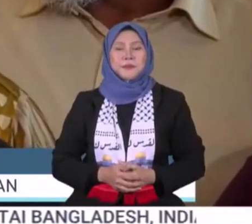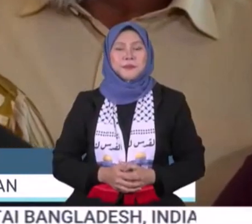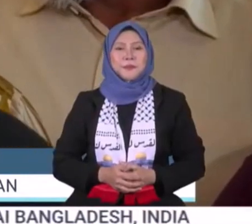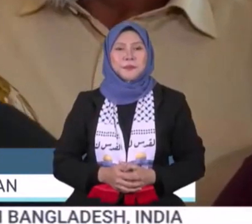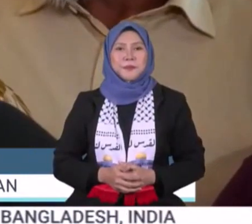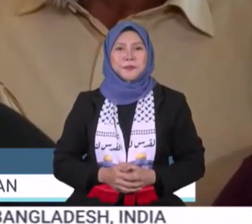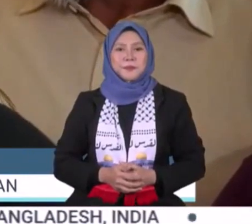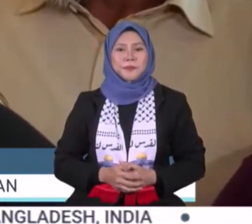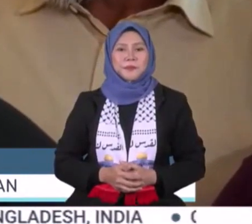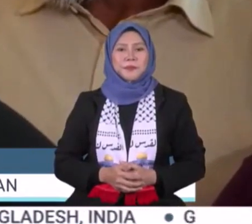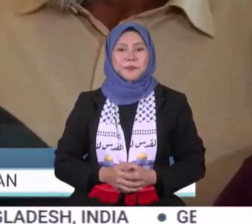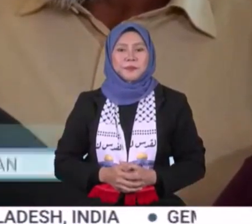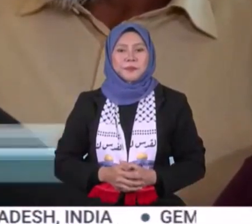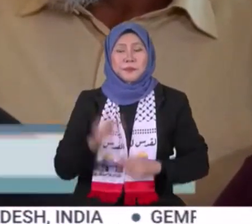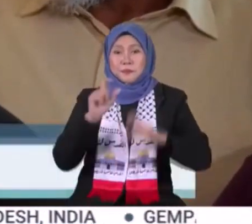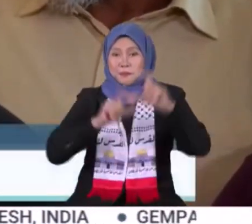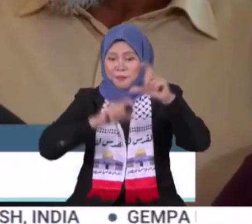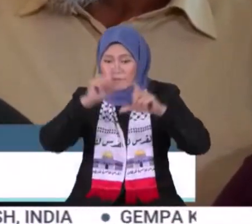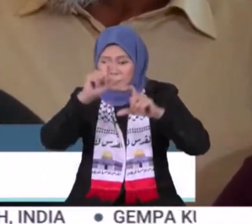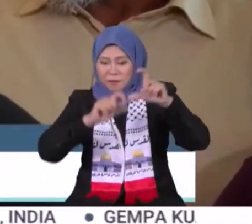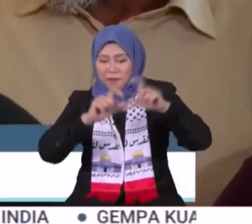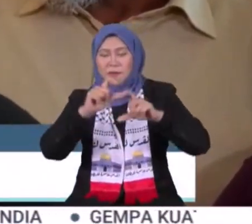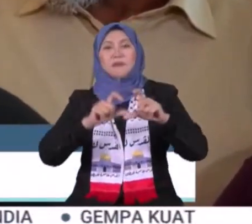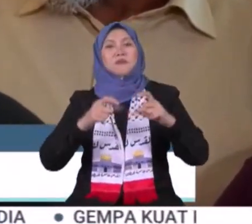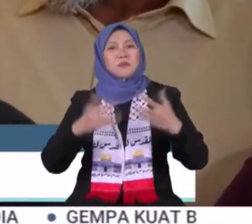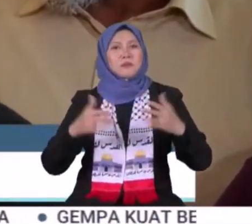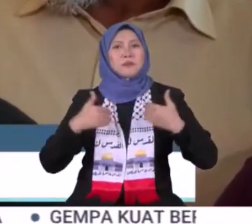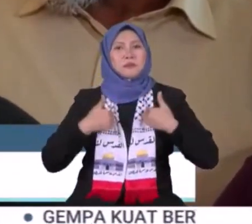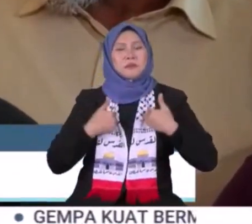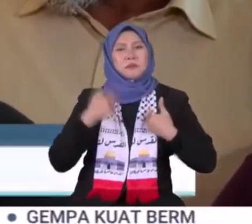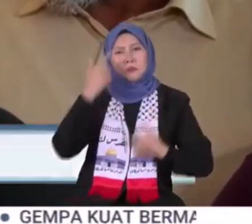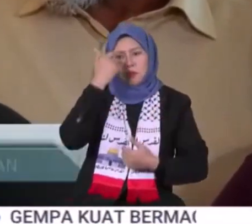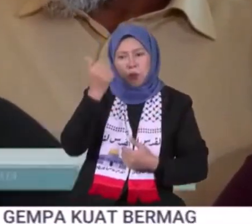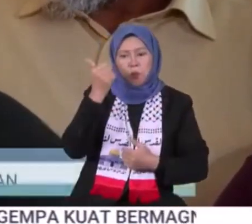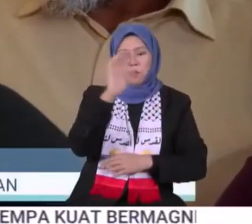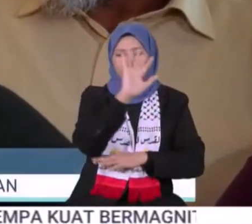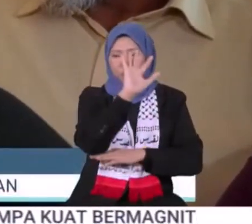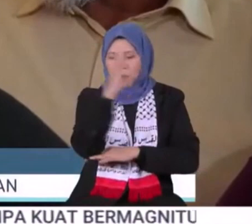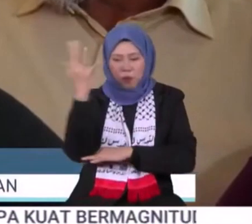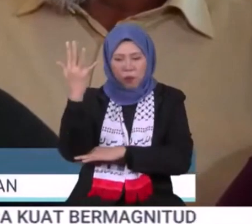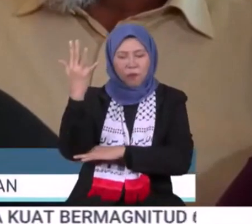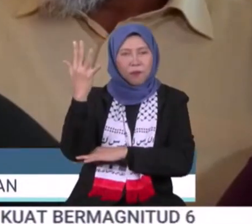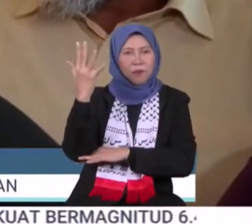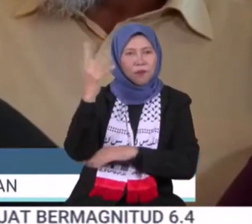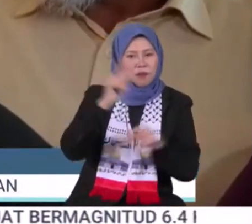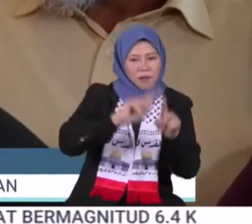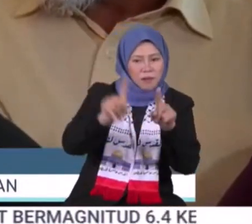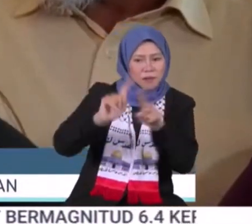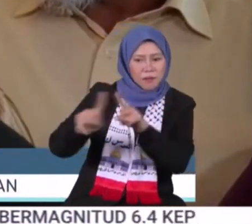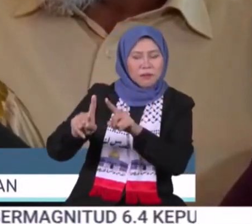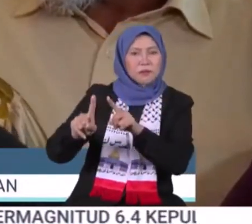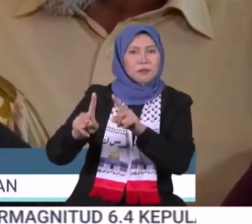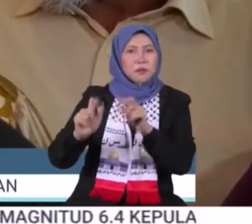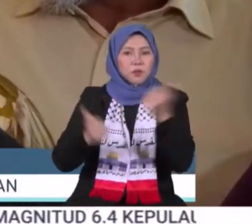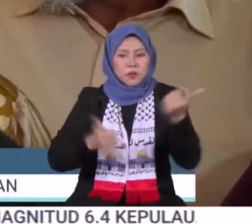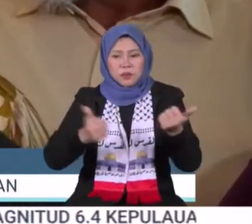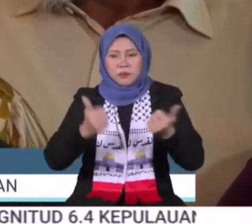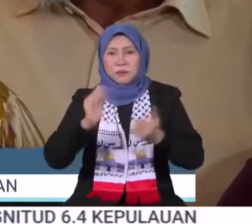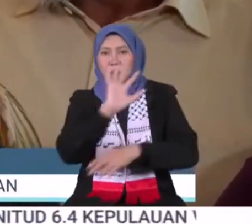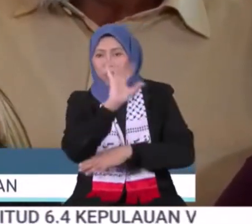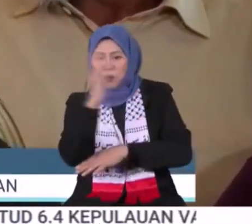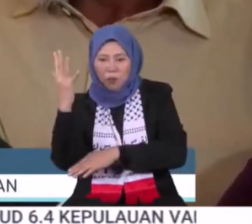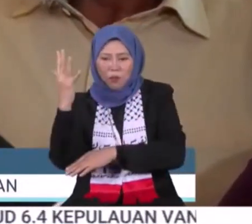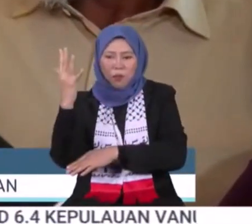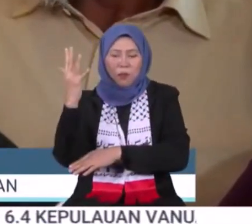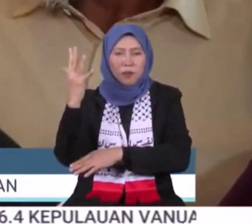awam seperti dbkl sudah ada dia tahu pokok mana pokok jenis mana pokok mana yang sihat mana yang kena